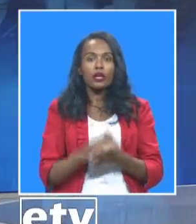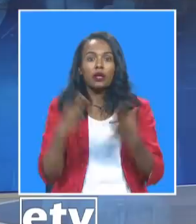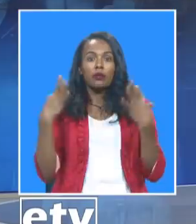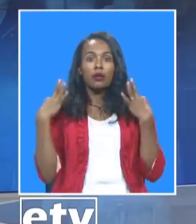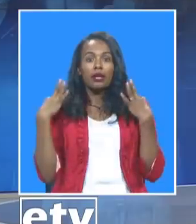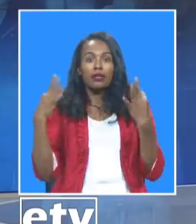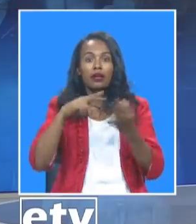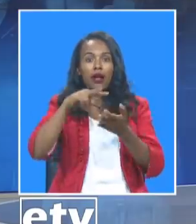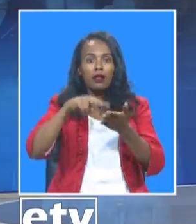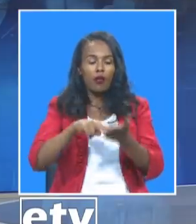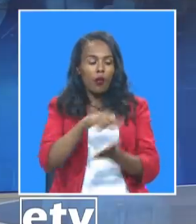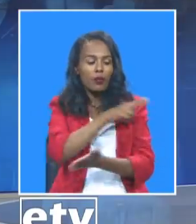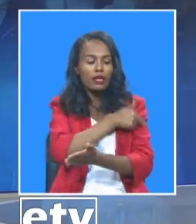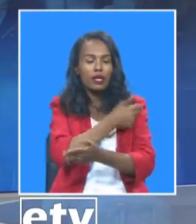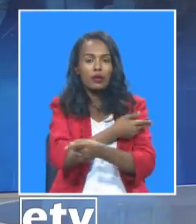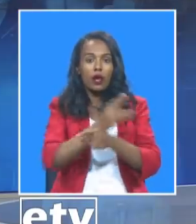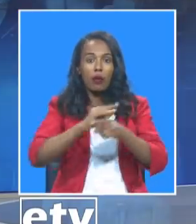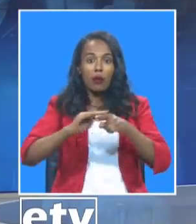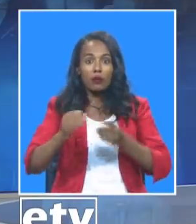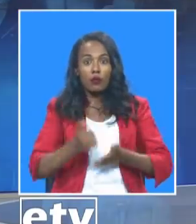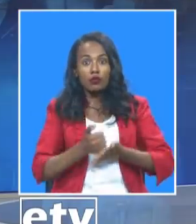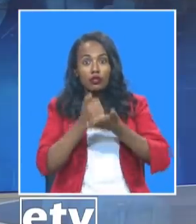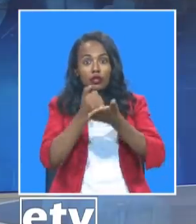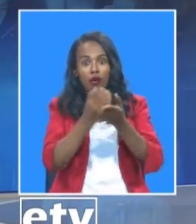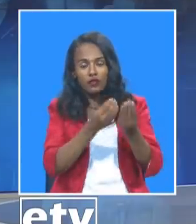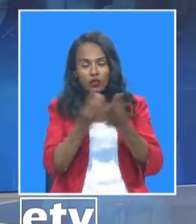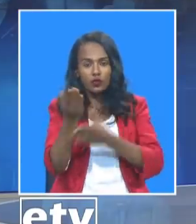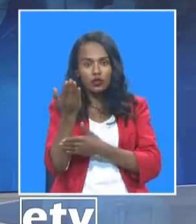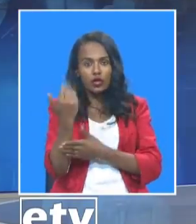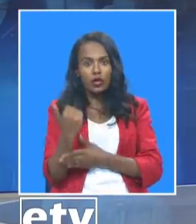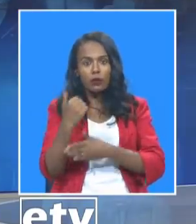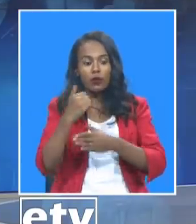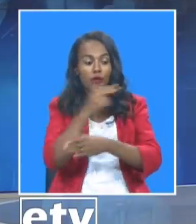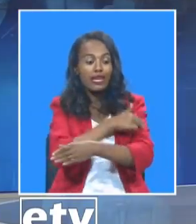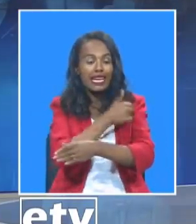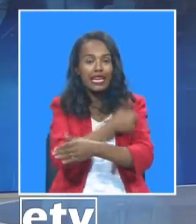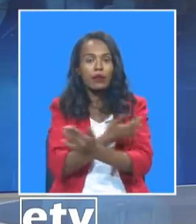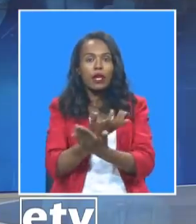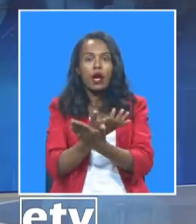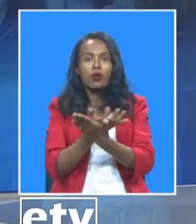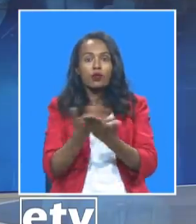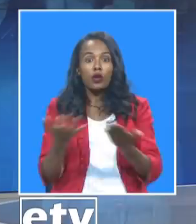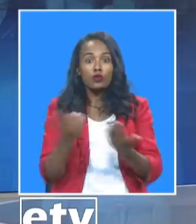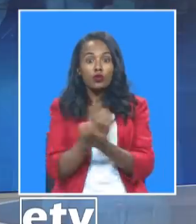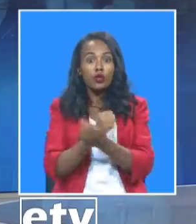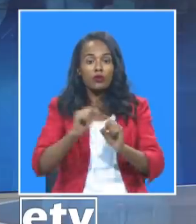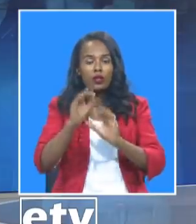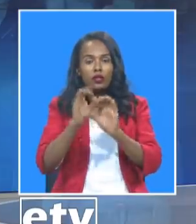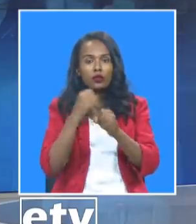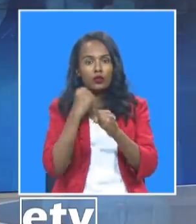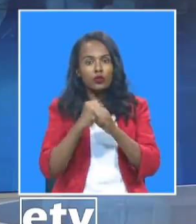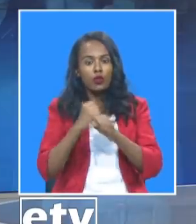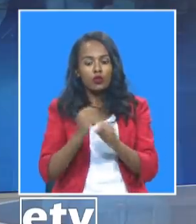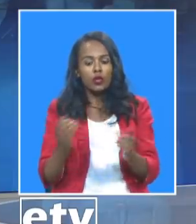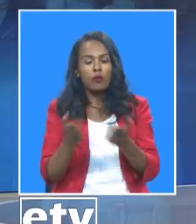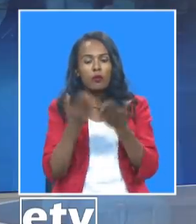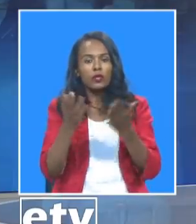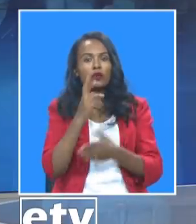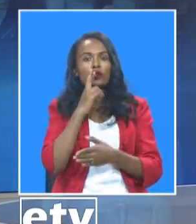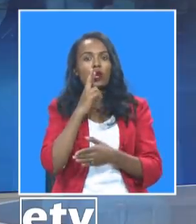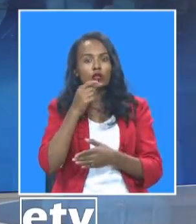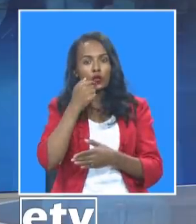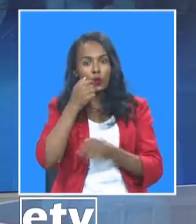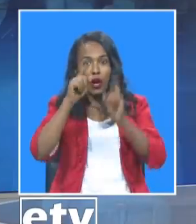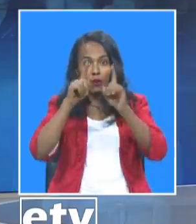በጤና ተቋማትም ለህክምና ባለሙያዎችና ድጋፍ ሰጪዎች የነበረውን የህክምና ቁሳቁሶች እጥረት ለመፍታት የተደረጉ ስራዎች የሚበረታቱ ናቸው ብሏል